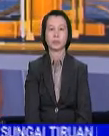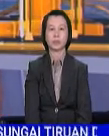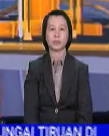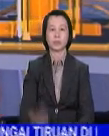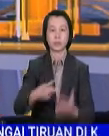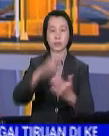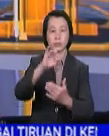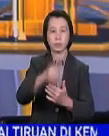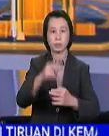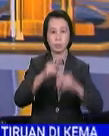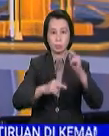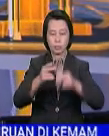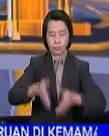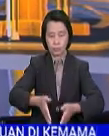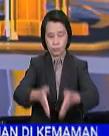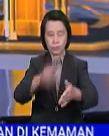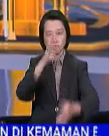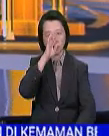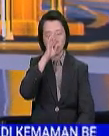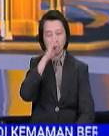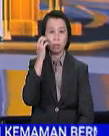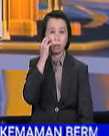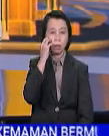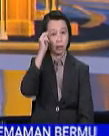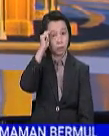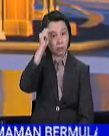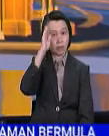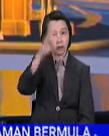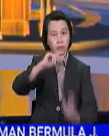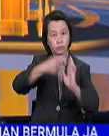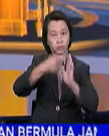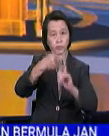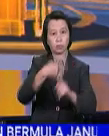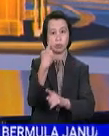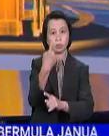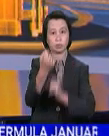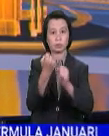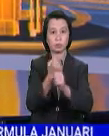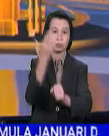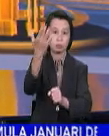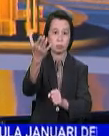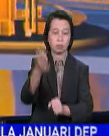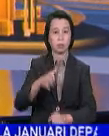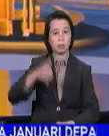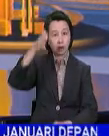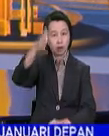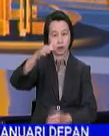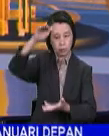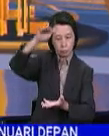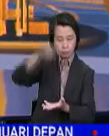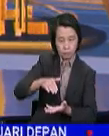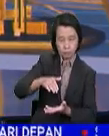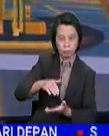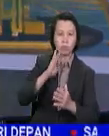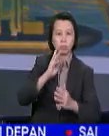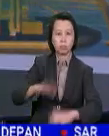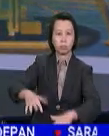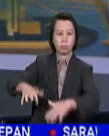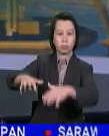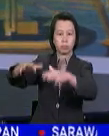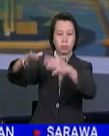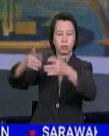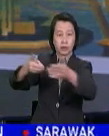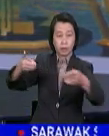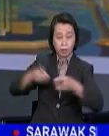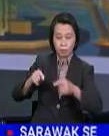Baik, projek pembinaan terusan tiruan di Kemaman, Terengganu dijangka bermula Januari tahun depan. Ia bakal meminimumkan kesan banjir di